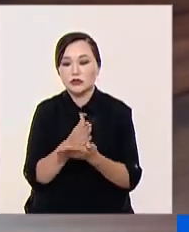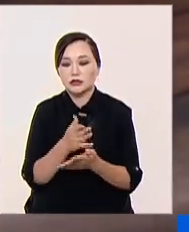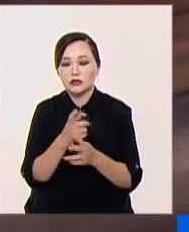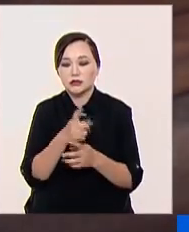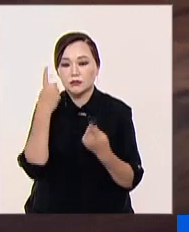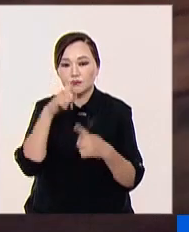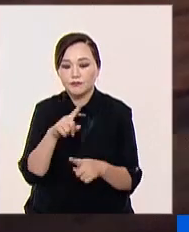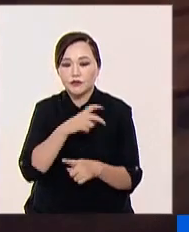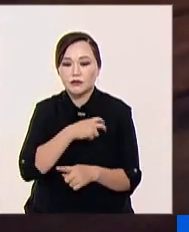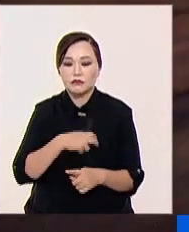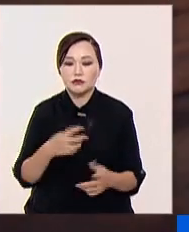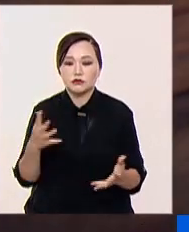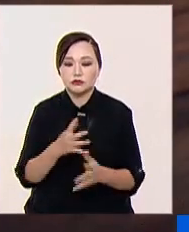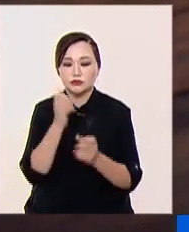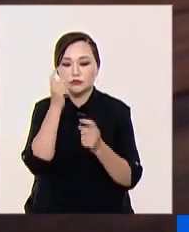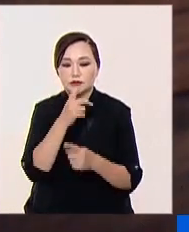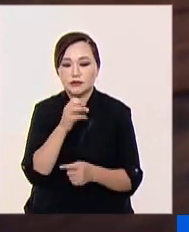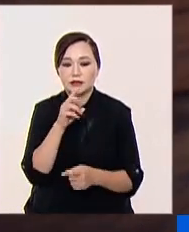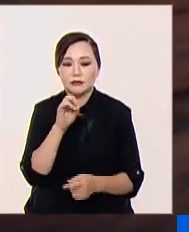инициативы? Узнавал Еляман Раймбеков.